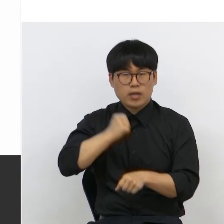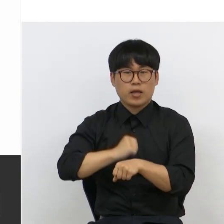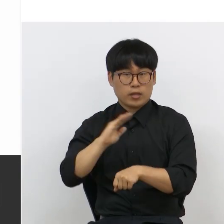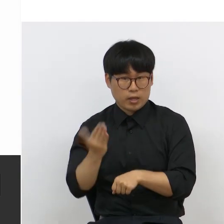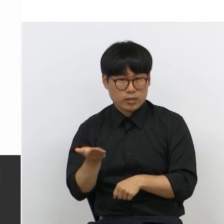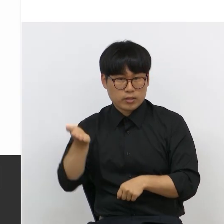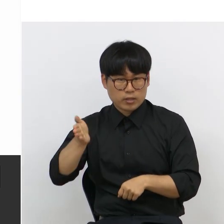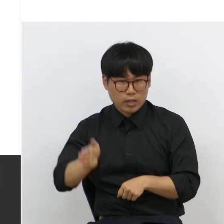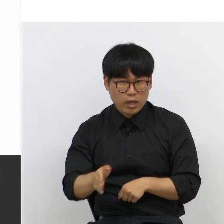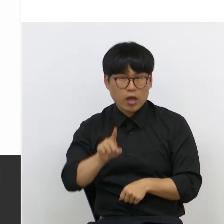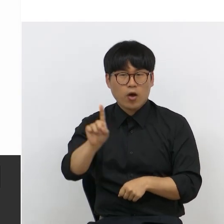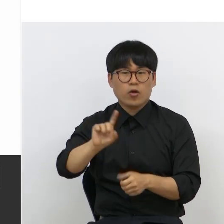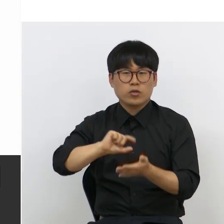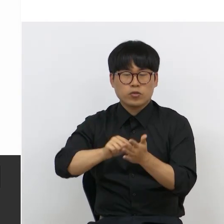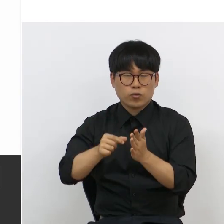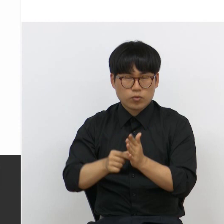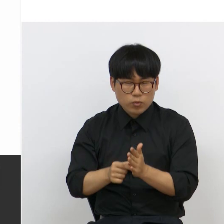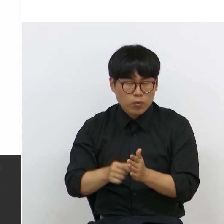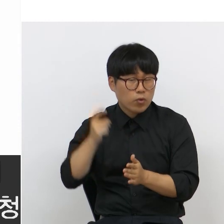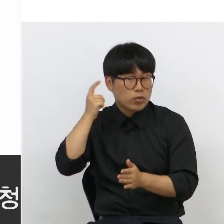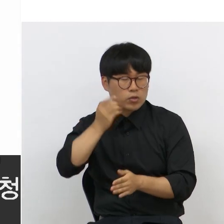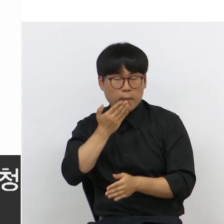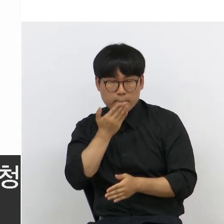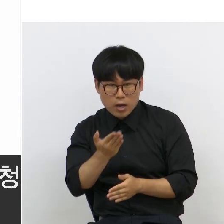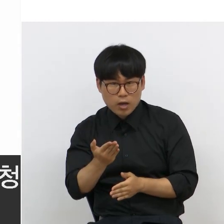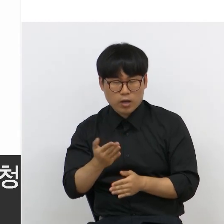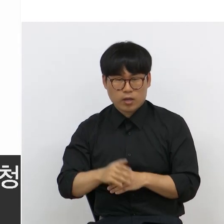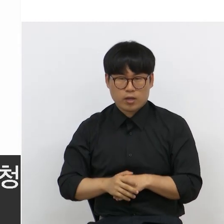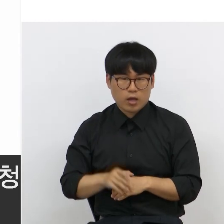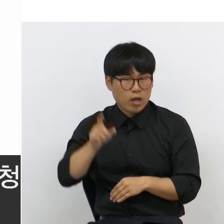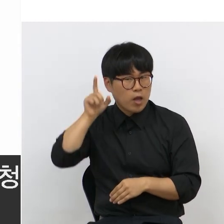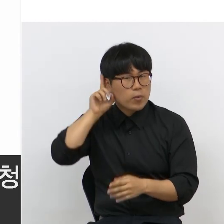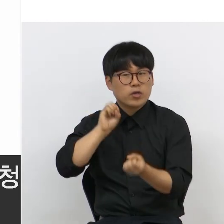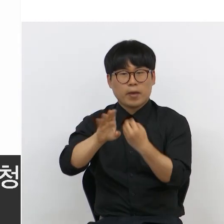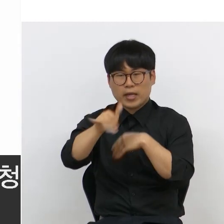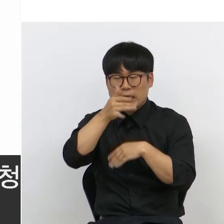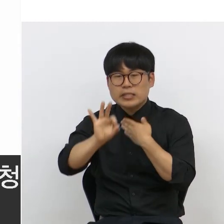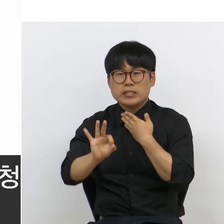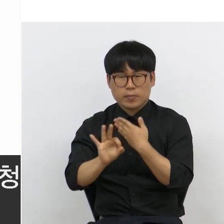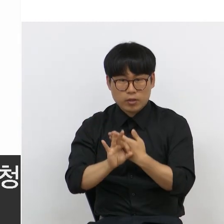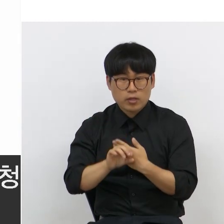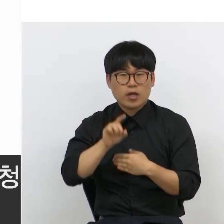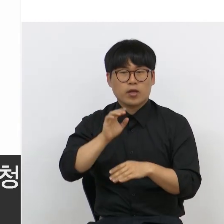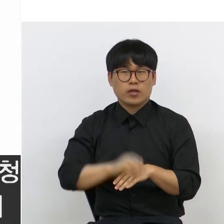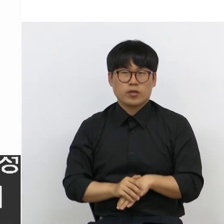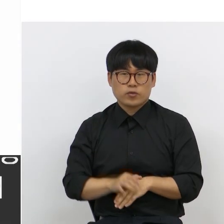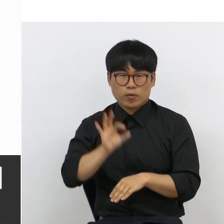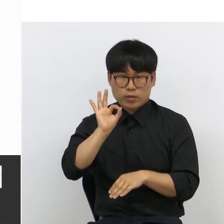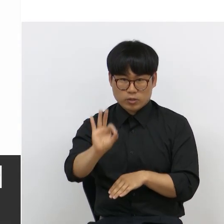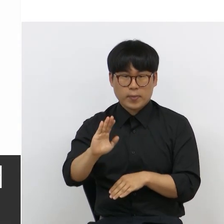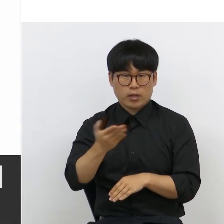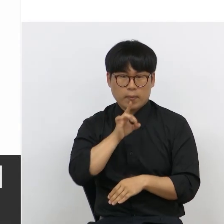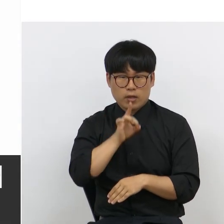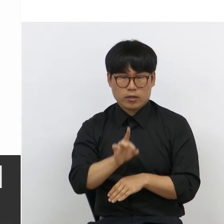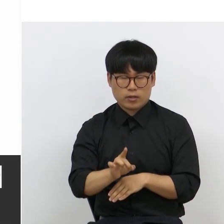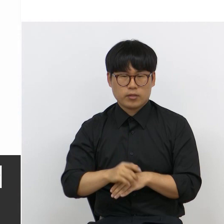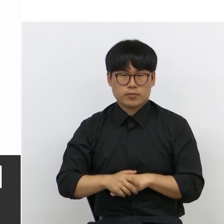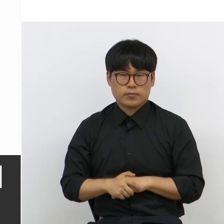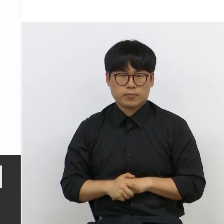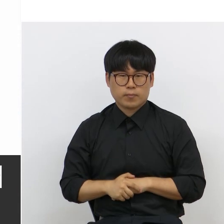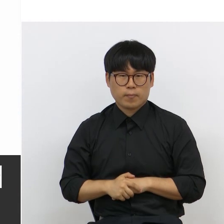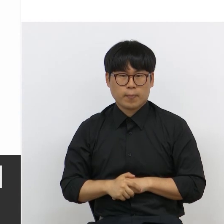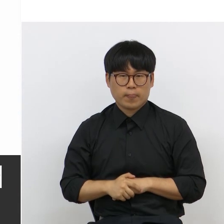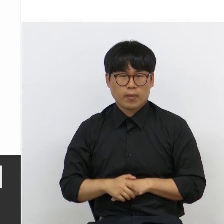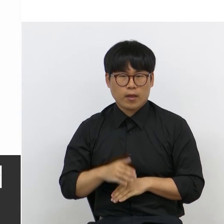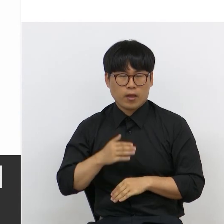있겠지만 어느 정도 난청이 있고 소리를 듣는 것 같다, 보청기에 반응이 있다 그러면 언어 발달을 꼭 지켜봐야 됩니다. 저 같은